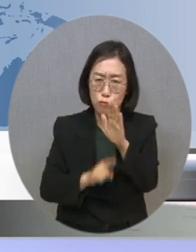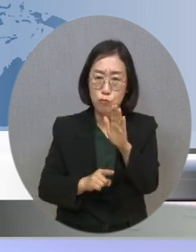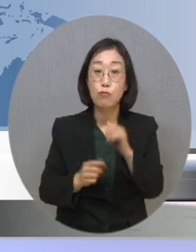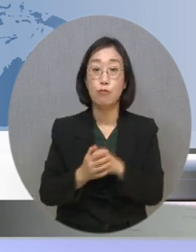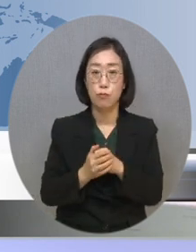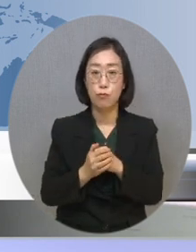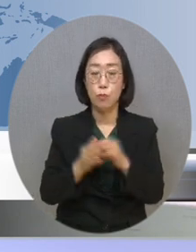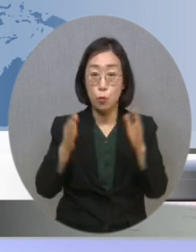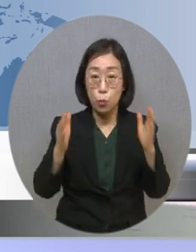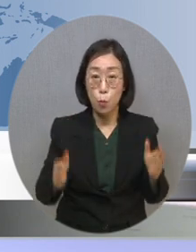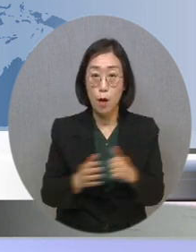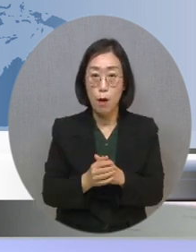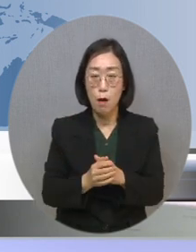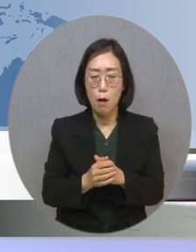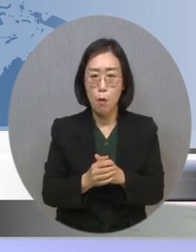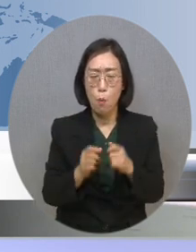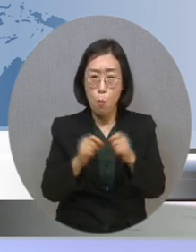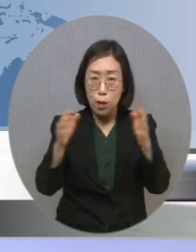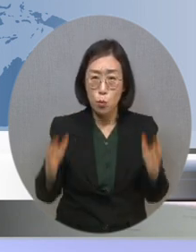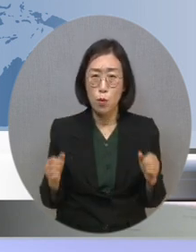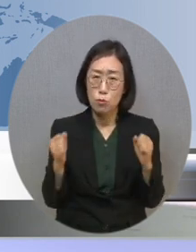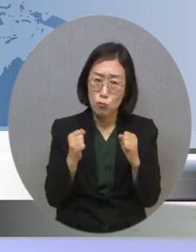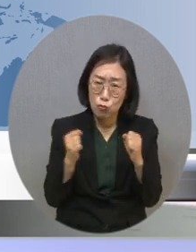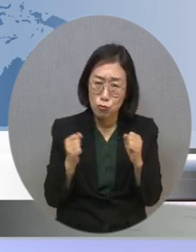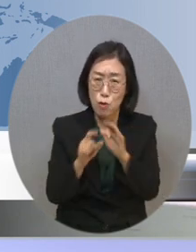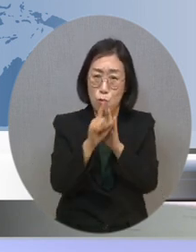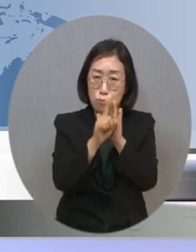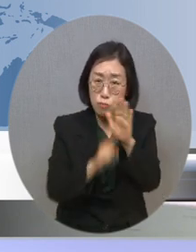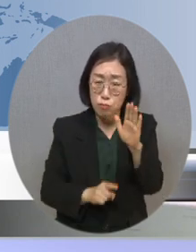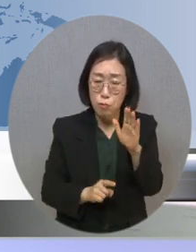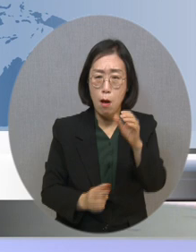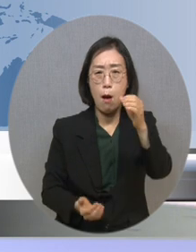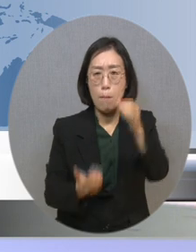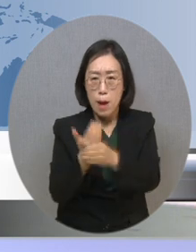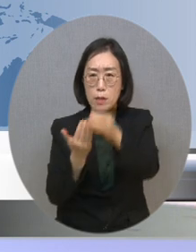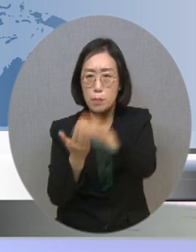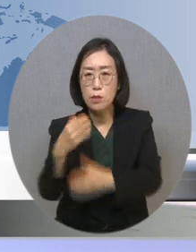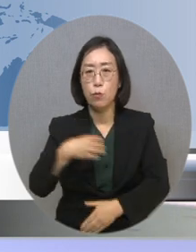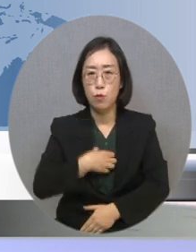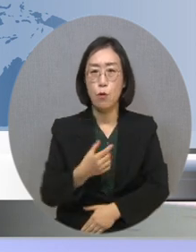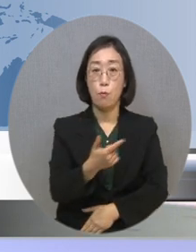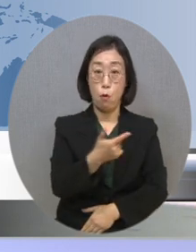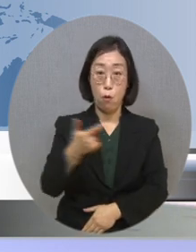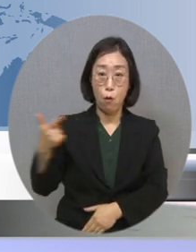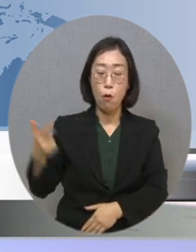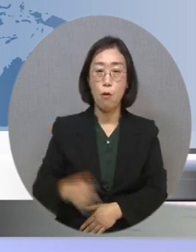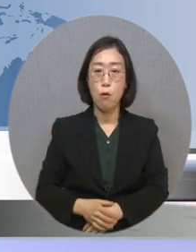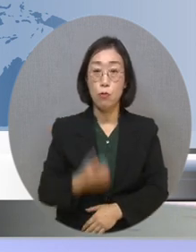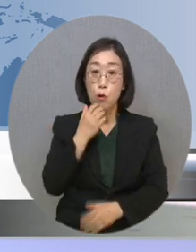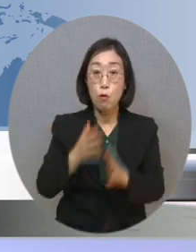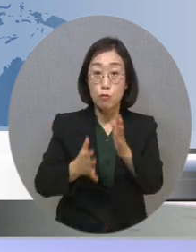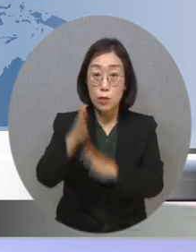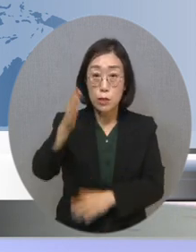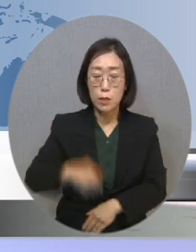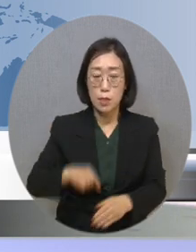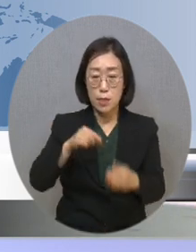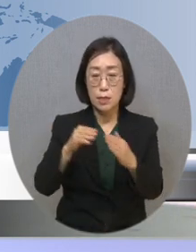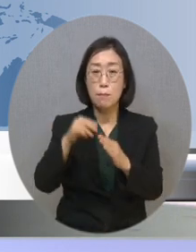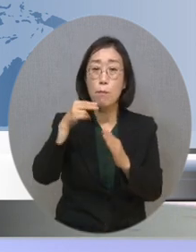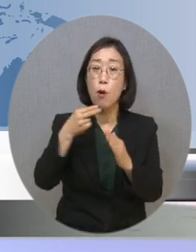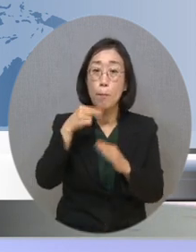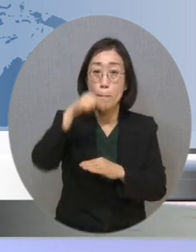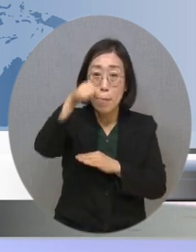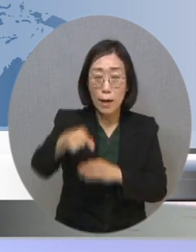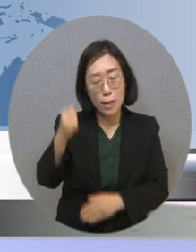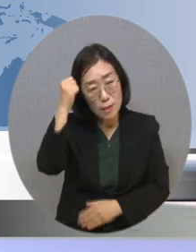하는데 이 장기간 한파가 이어지면 각종 사고에도 노출되기 싶습니다 서울시가 노숙인과 쪽방주민